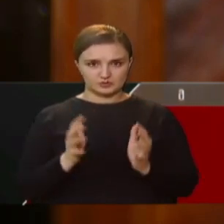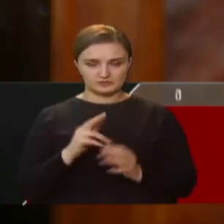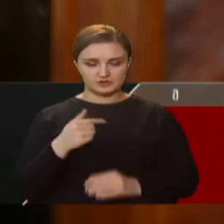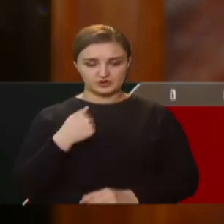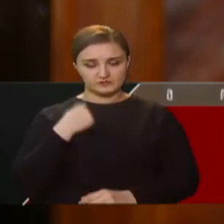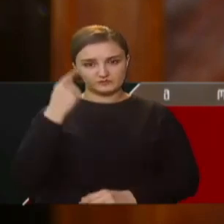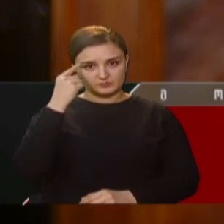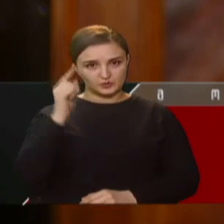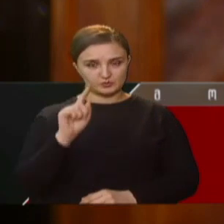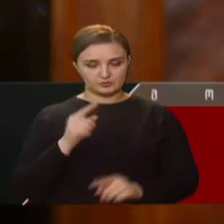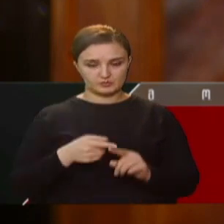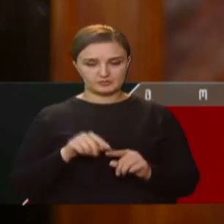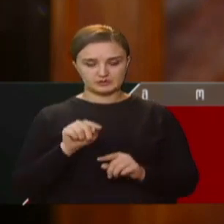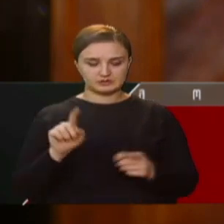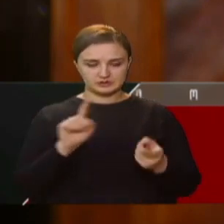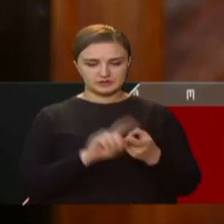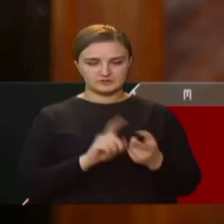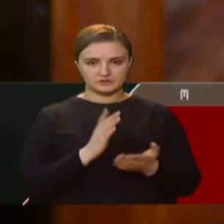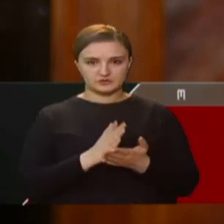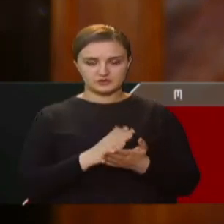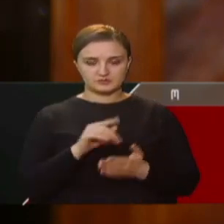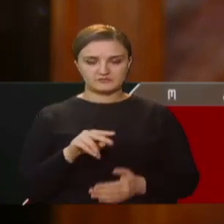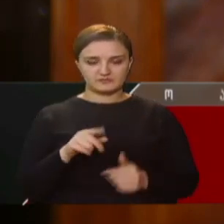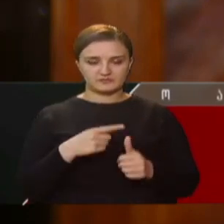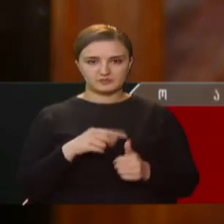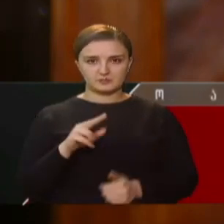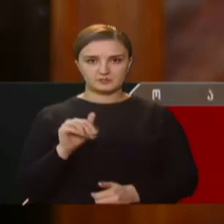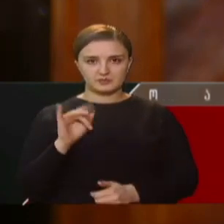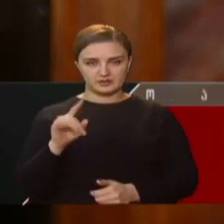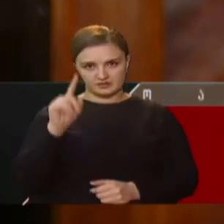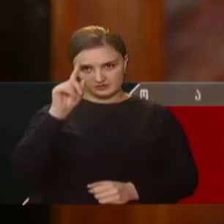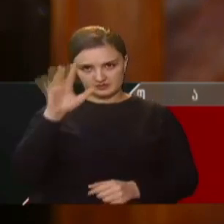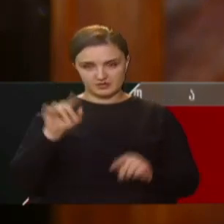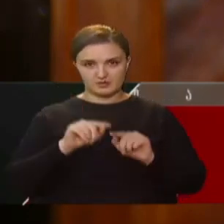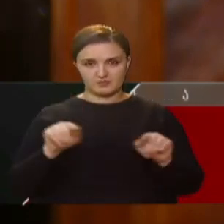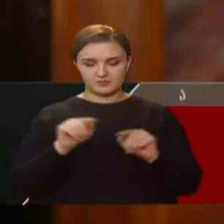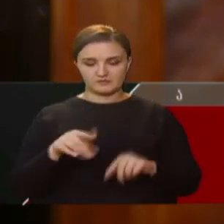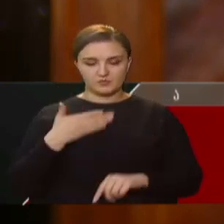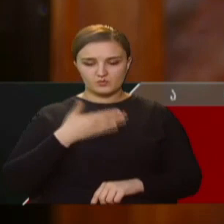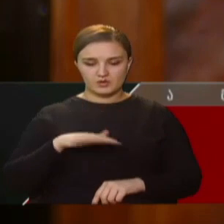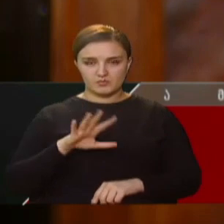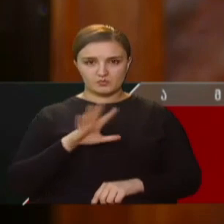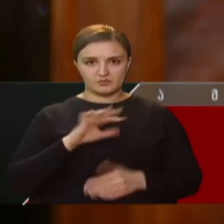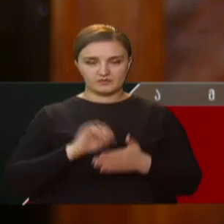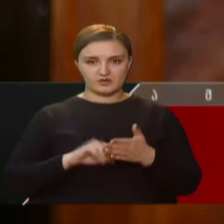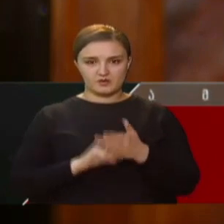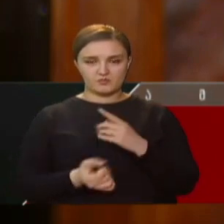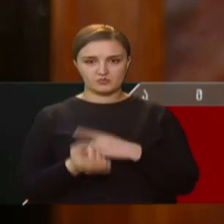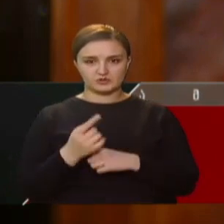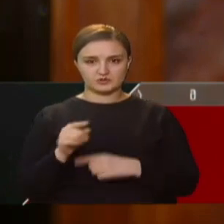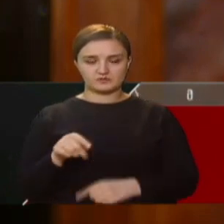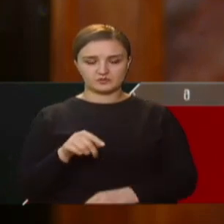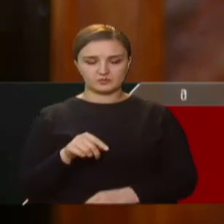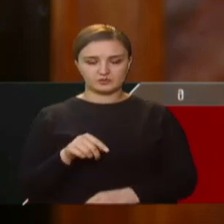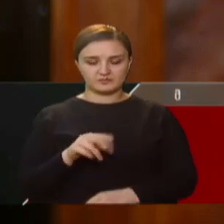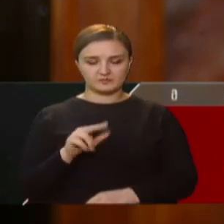ჩვენ ვფიქრობთ, რომ ეს დაკავშირებულია იმ პიარ კამპანიასთან, ვისი უკმაყოფილებით იყო გამოწვეული მაგალითად